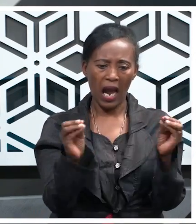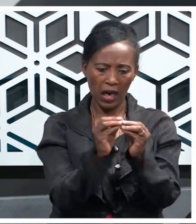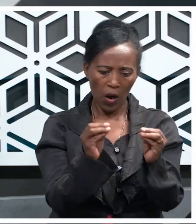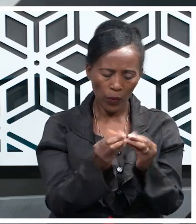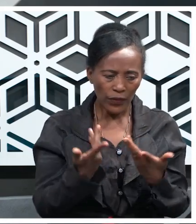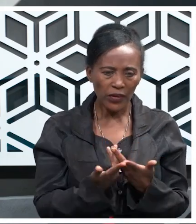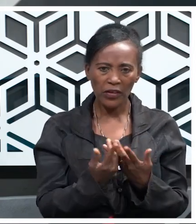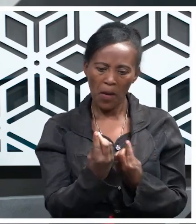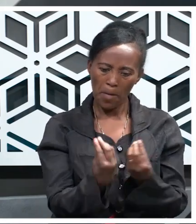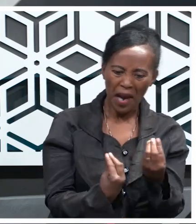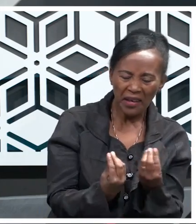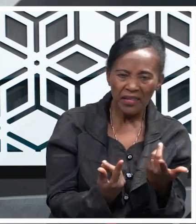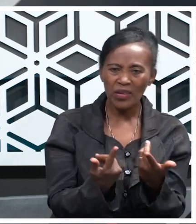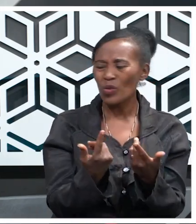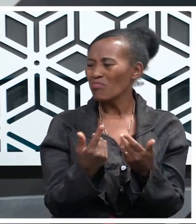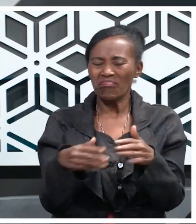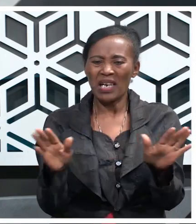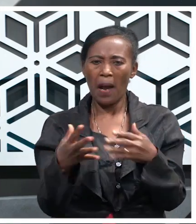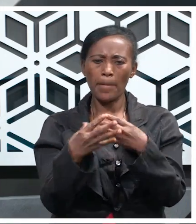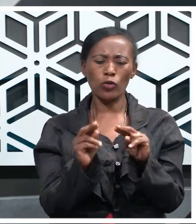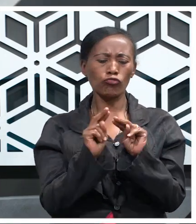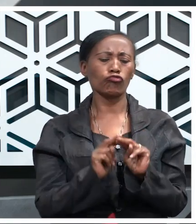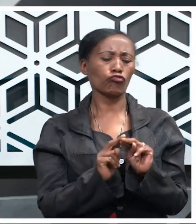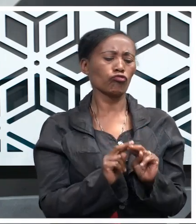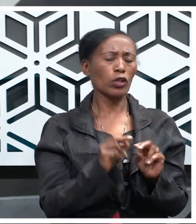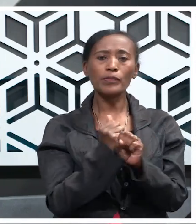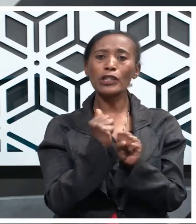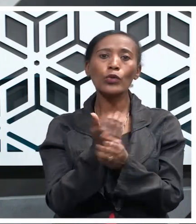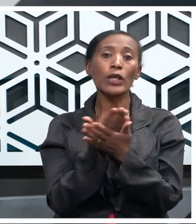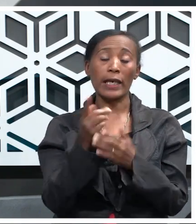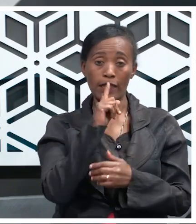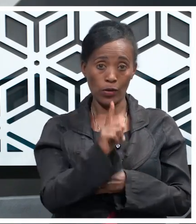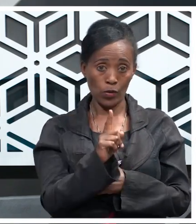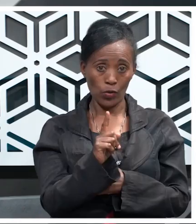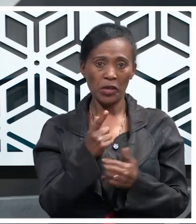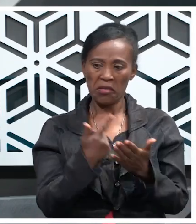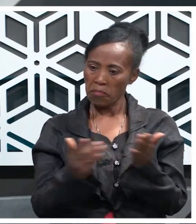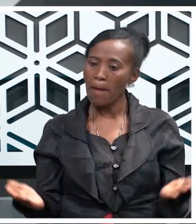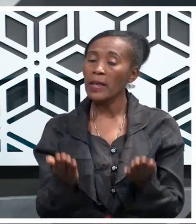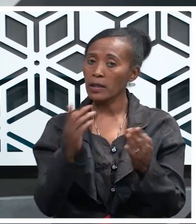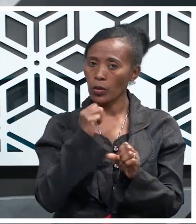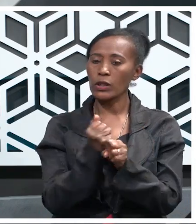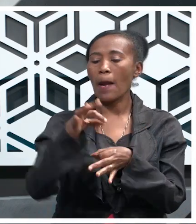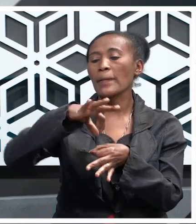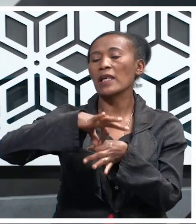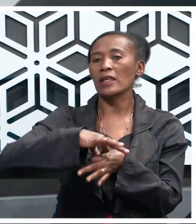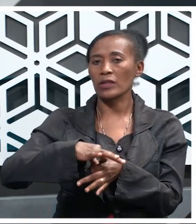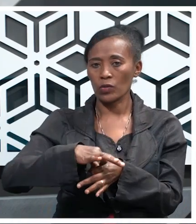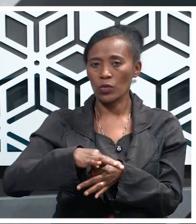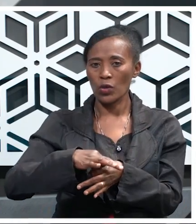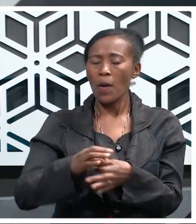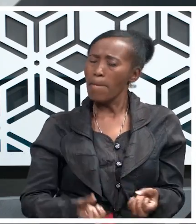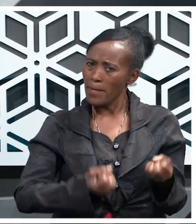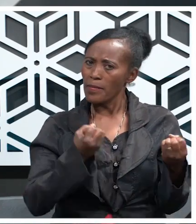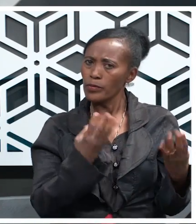ለምሳሌ በአካውንቲንግ በማርኬቲንግ ወይ ደግሞ በቃ ይሄ ቢሮ ላይ ቁጭ ብለሽ በምትሰሪው ነገር ነው ግራጁዌት እያደረጉ ስራ